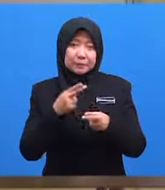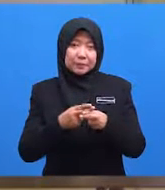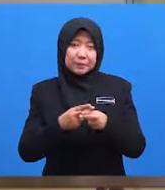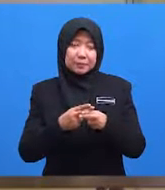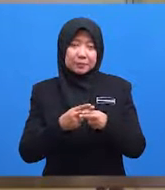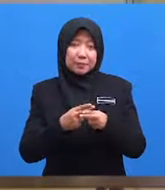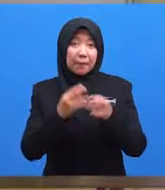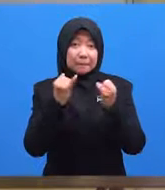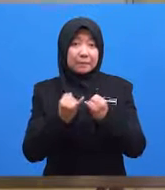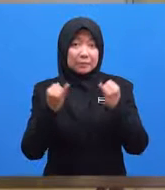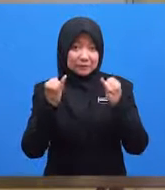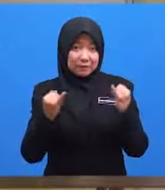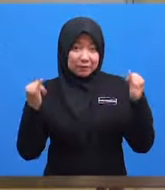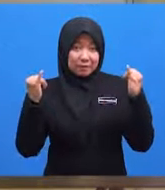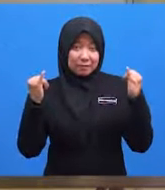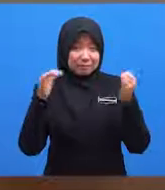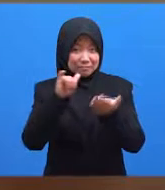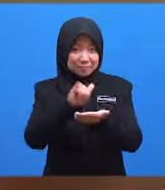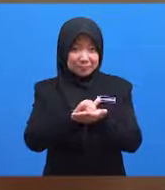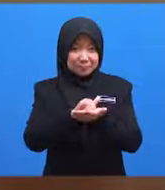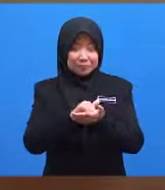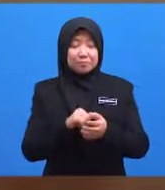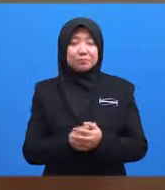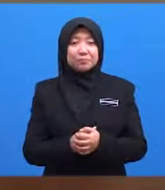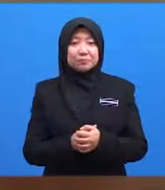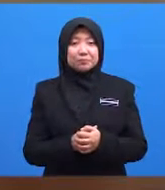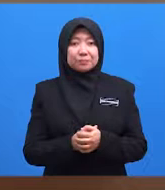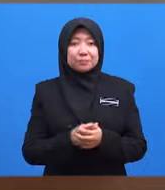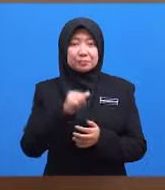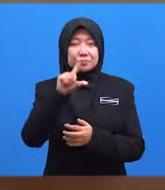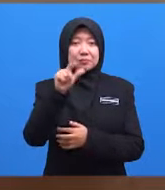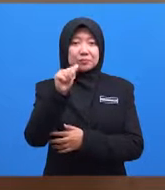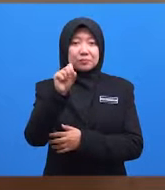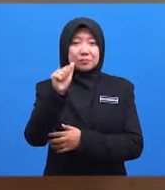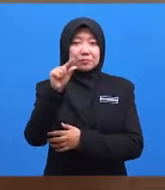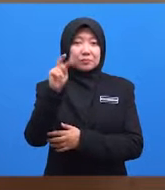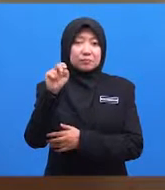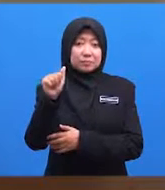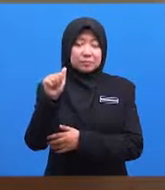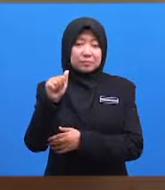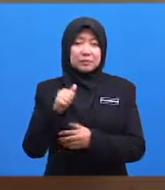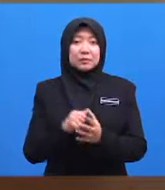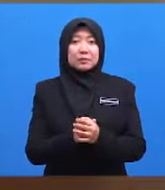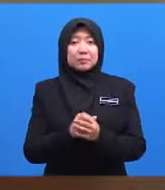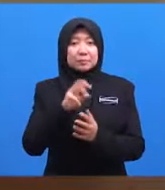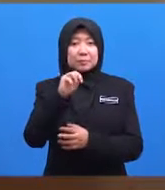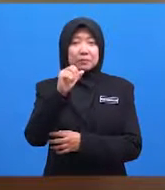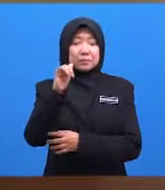yang dipaparkan. Lasagna, makaroni,